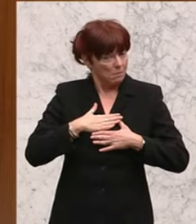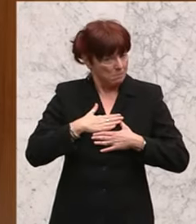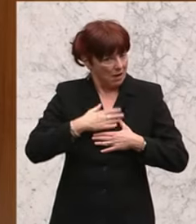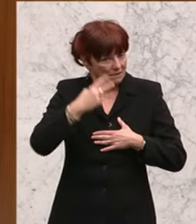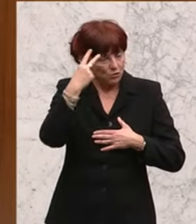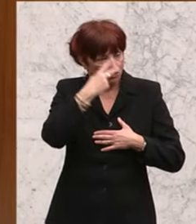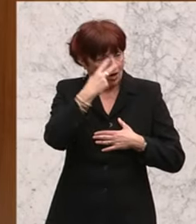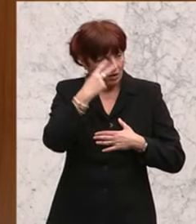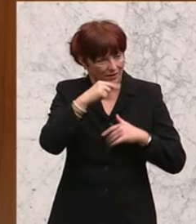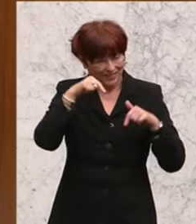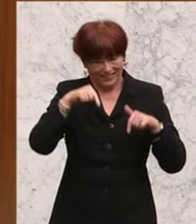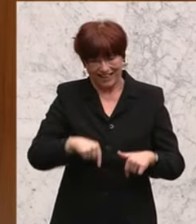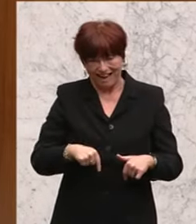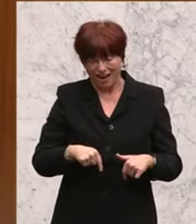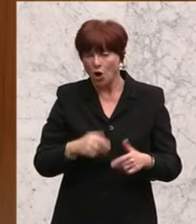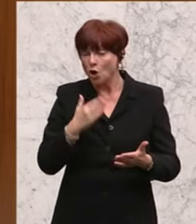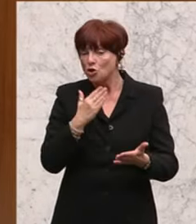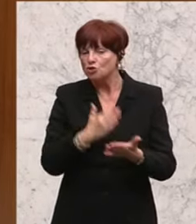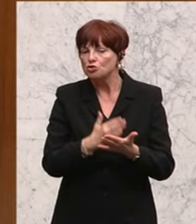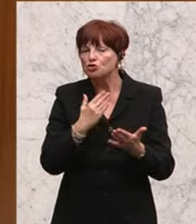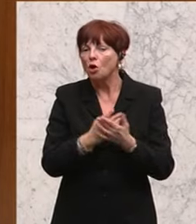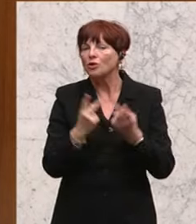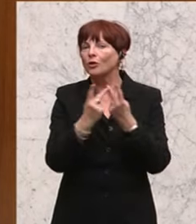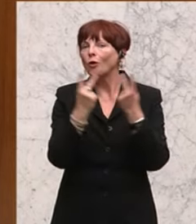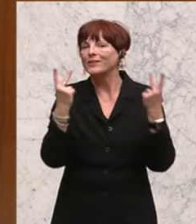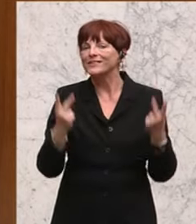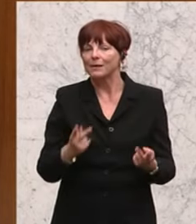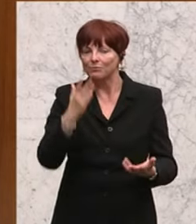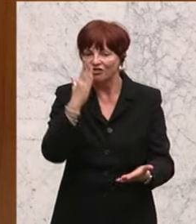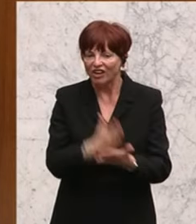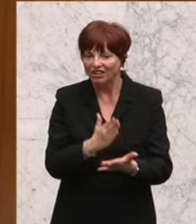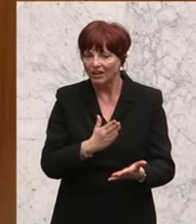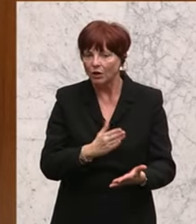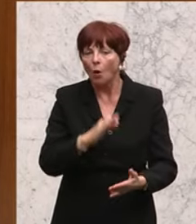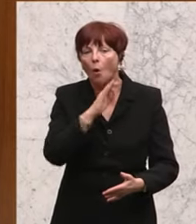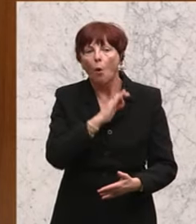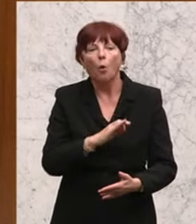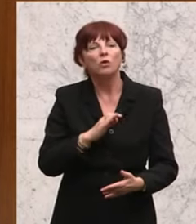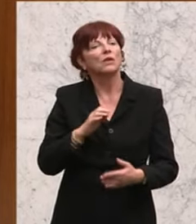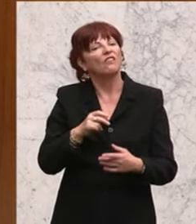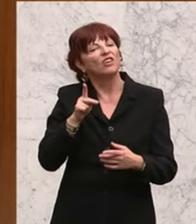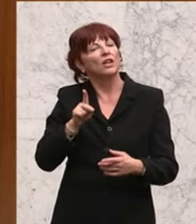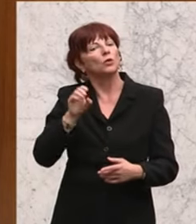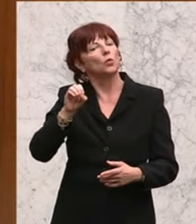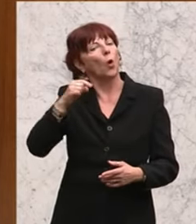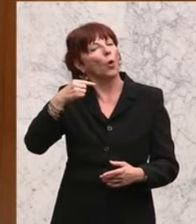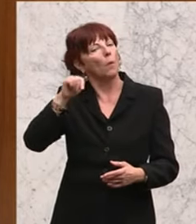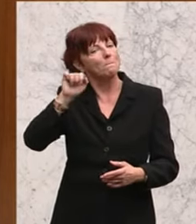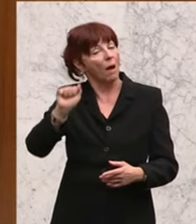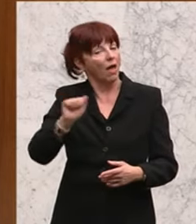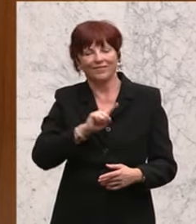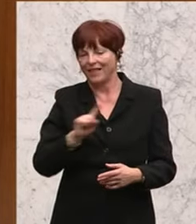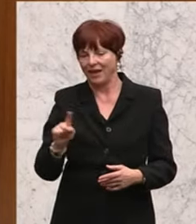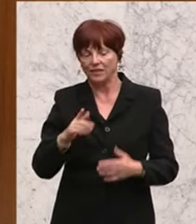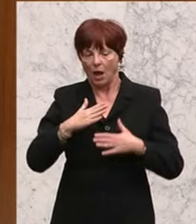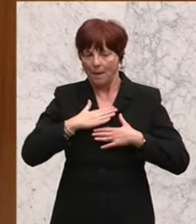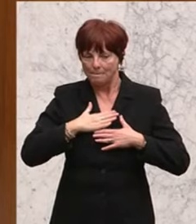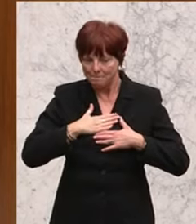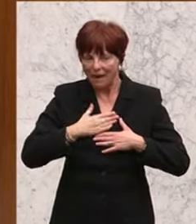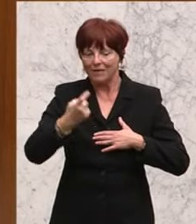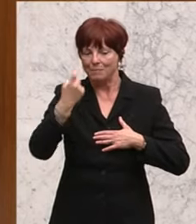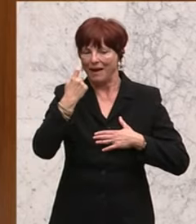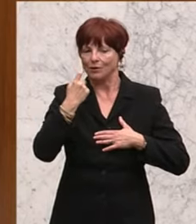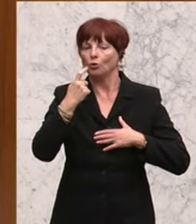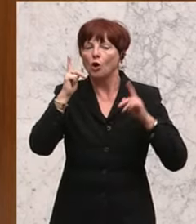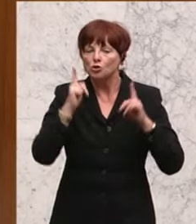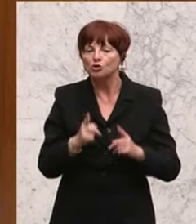wir hier nicht über fertige Konzepte reden, über Dogmen reden und Doktrinen reden. Mein Verständnis ist, dass es eine offene politische Diskussion geben